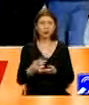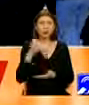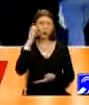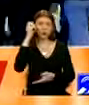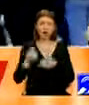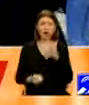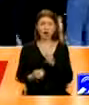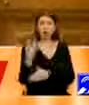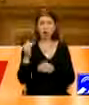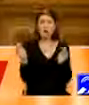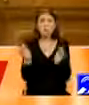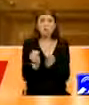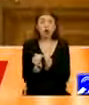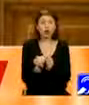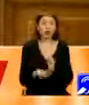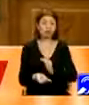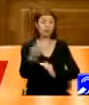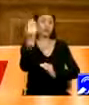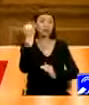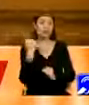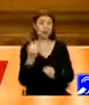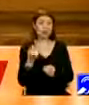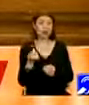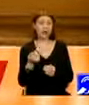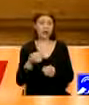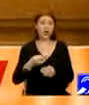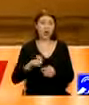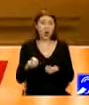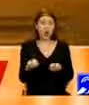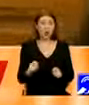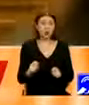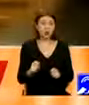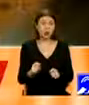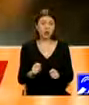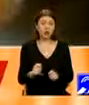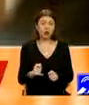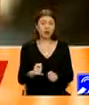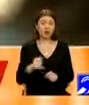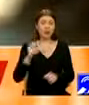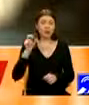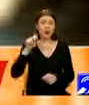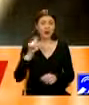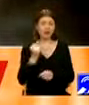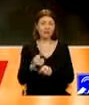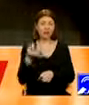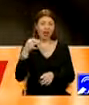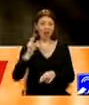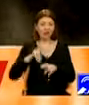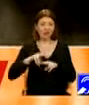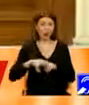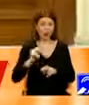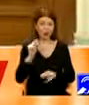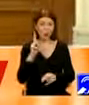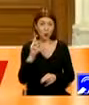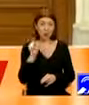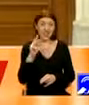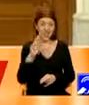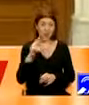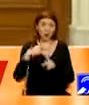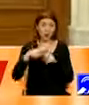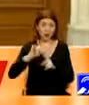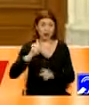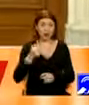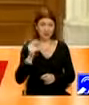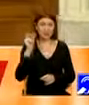guvern minoritar. În spatele ușilor închise însă, liberalii fac alte calcule. În condițiile în care USR Plus și Partidul